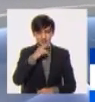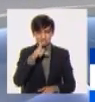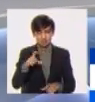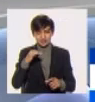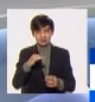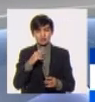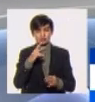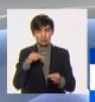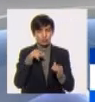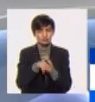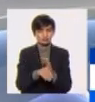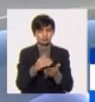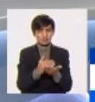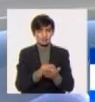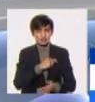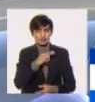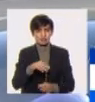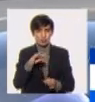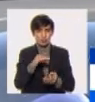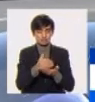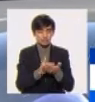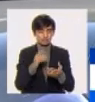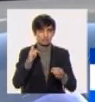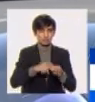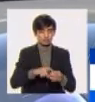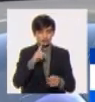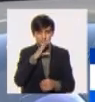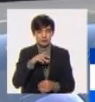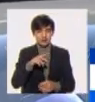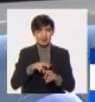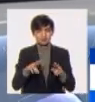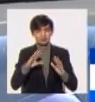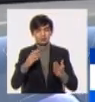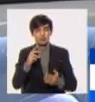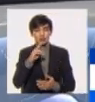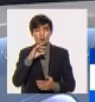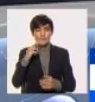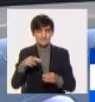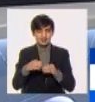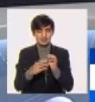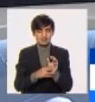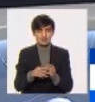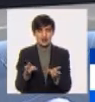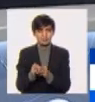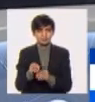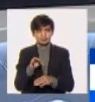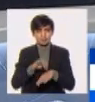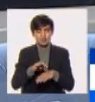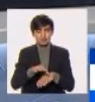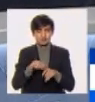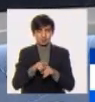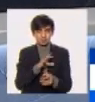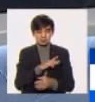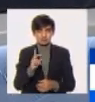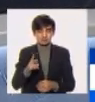но теперь в эту статистику смертности не будут включать случаи летальных исходов, где ковид был сопутствующим заболеванием.